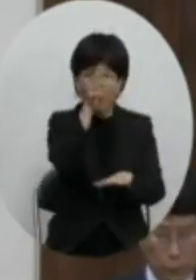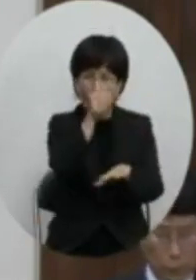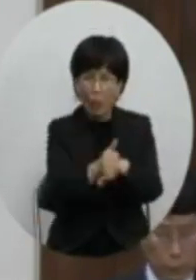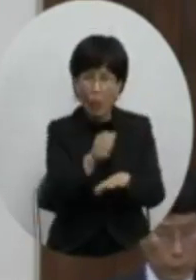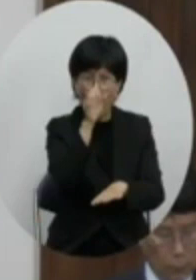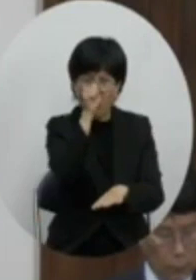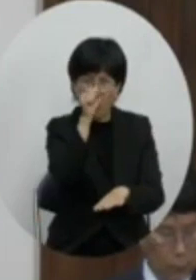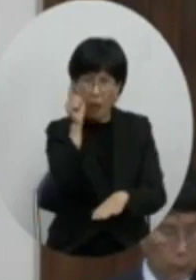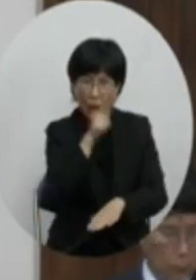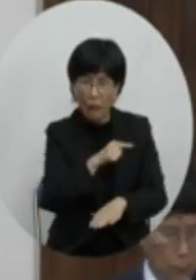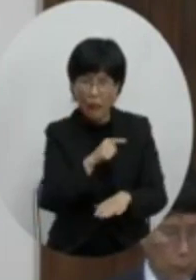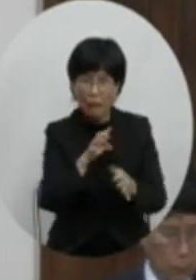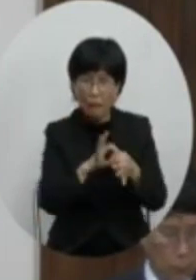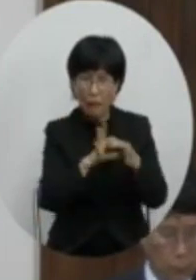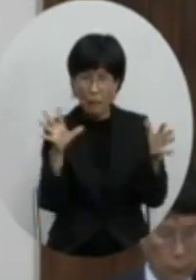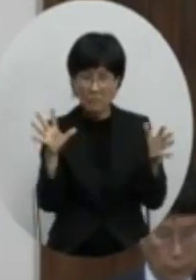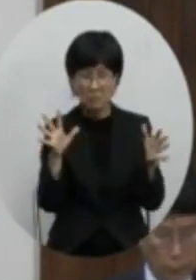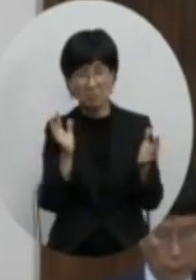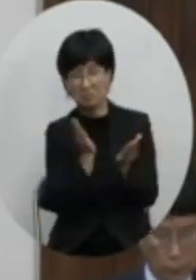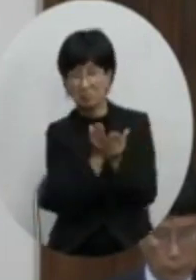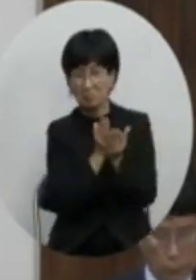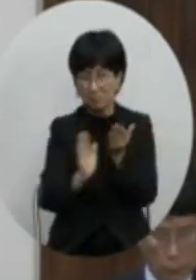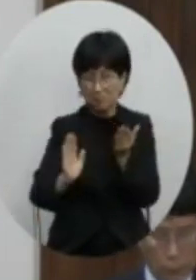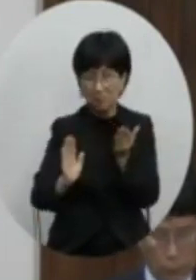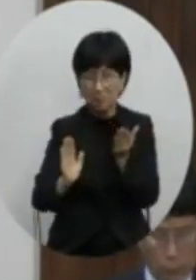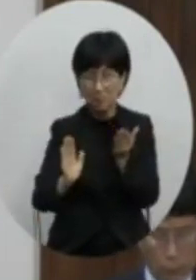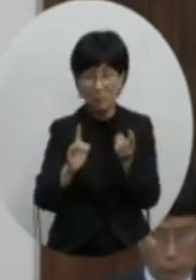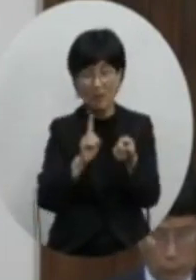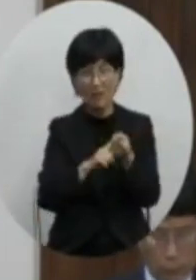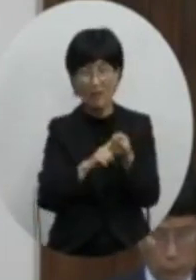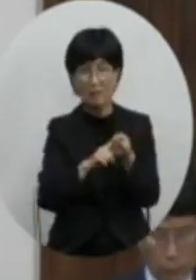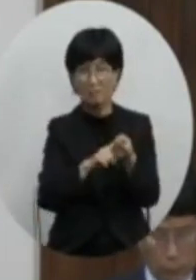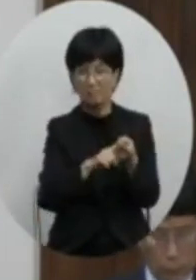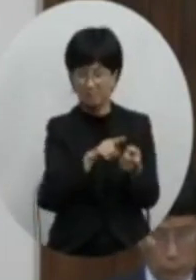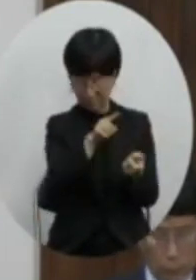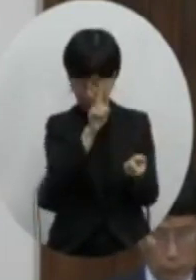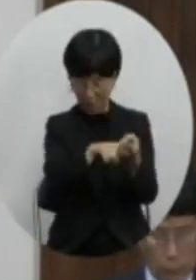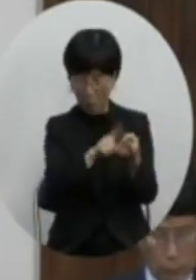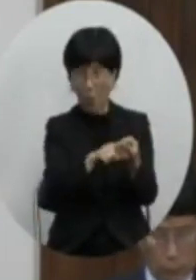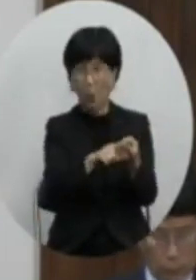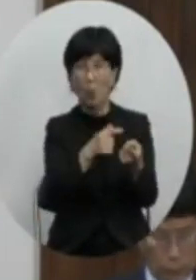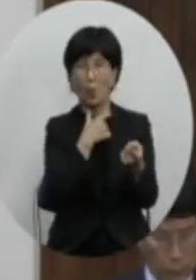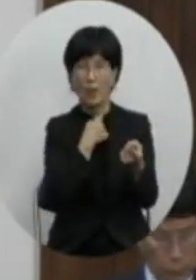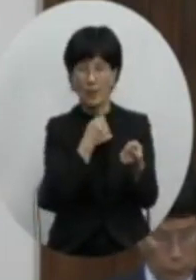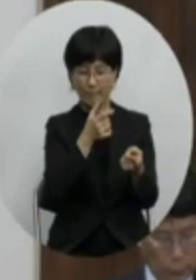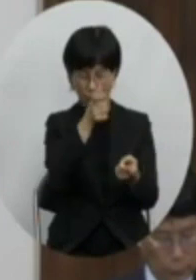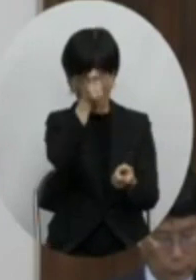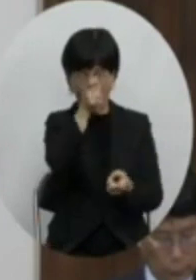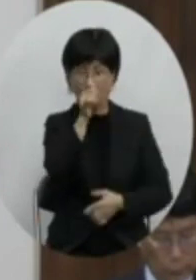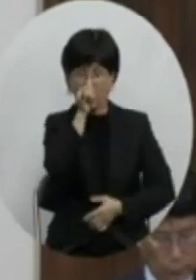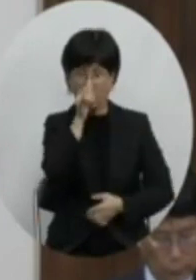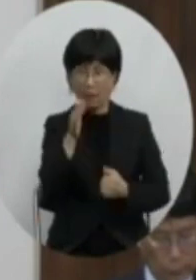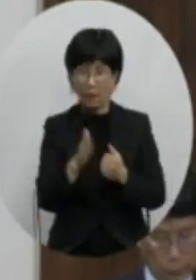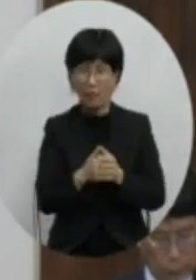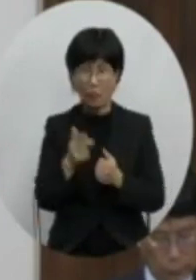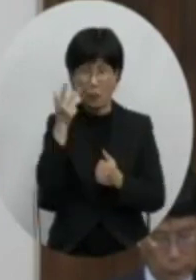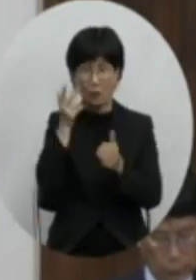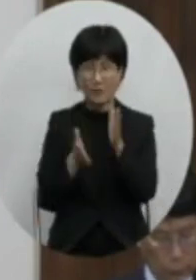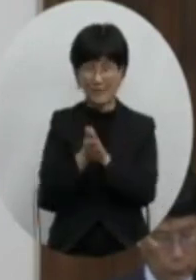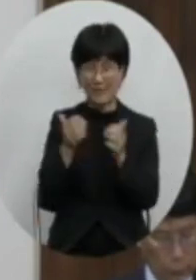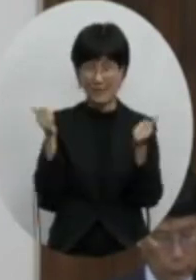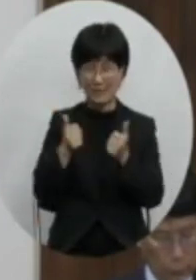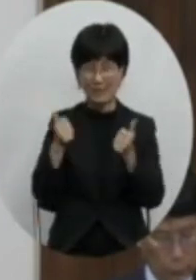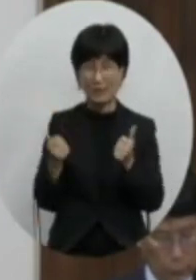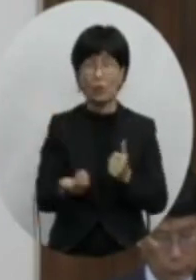조악한 것이라 할지라도 비합리적으로 집착하게 되기 때문입니다. 우리 여주시와 여주시의회